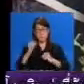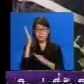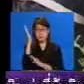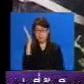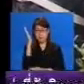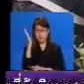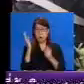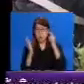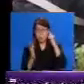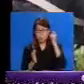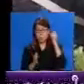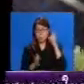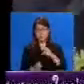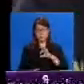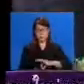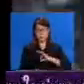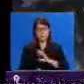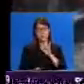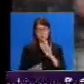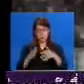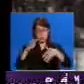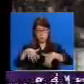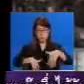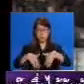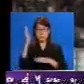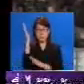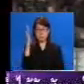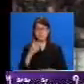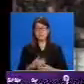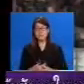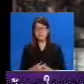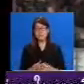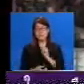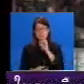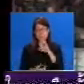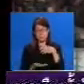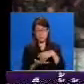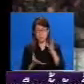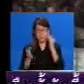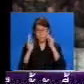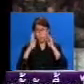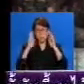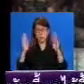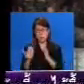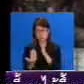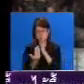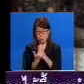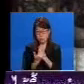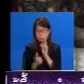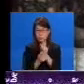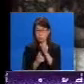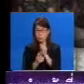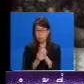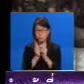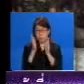ให้เข้าใจถึงความรู้สึกของชาวบ้านมากขึ้น อันนี้ก็ถือว่าเป็นการเรียนรู้โดยตรงจากคนในพื้น